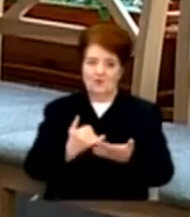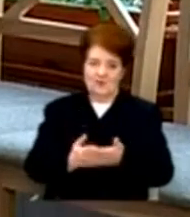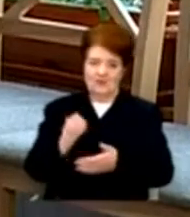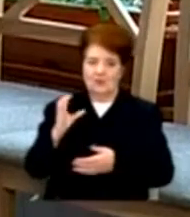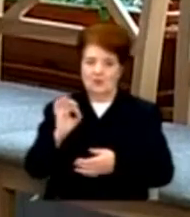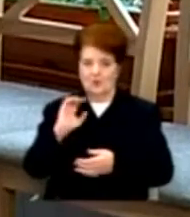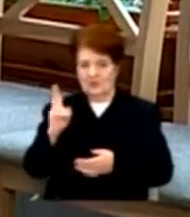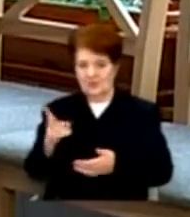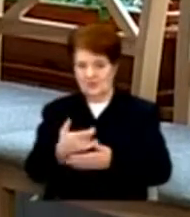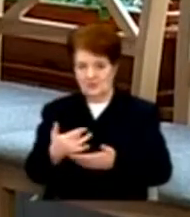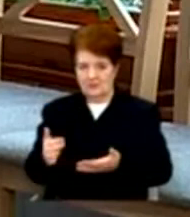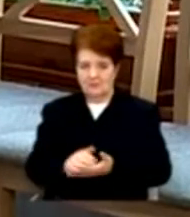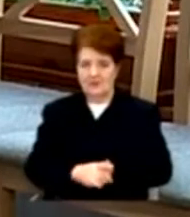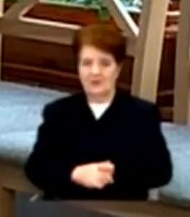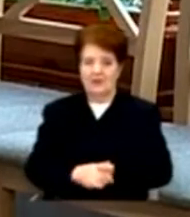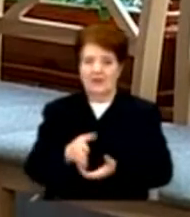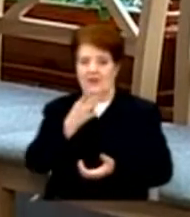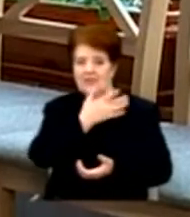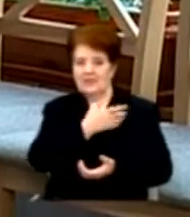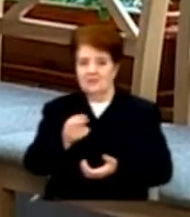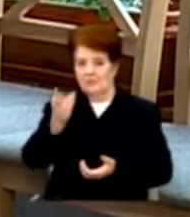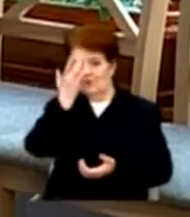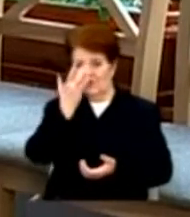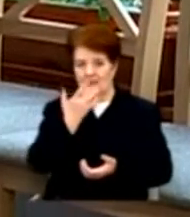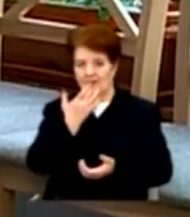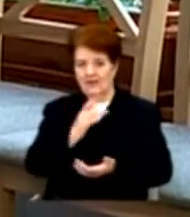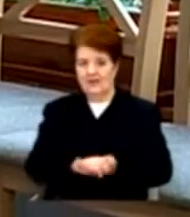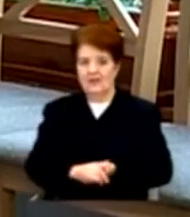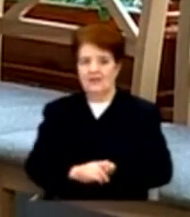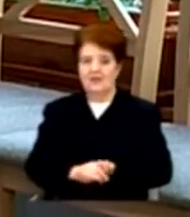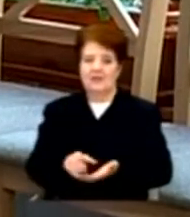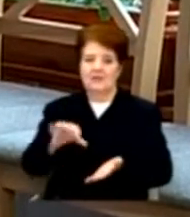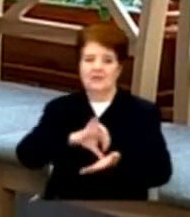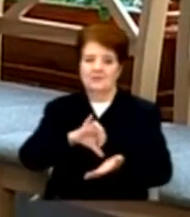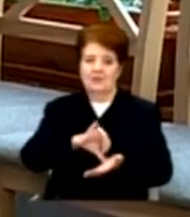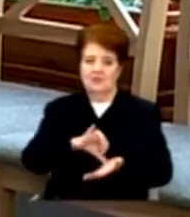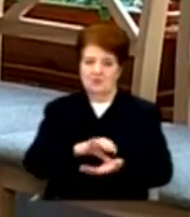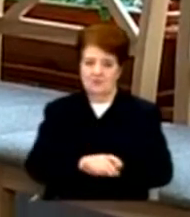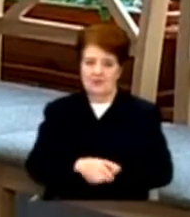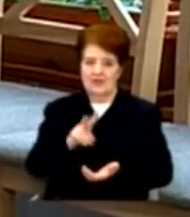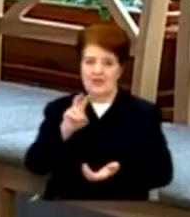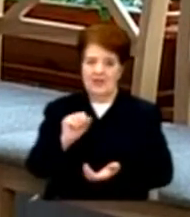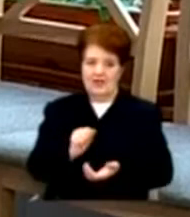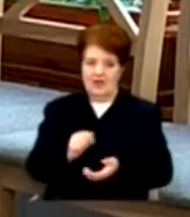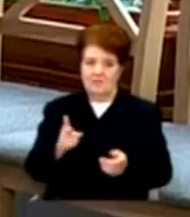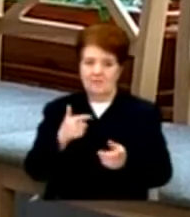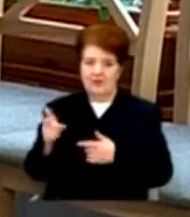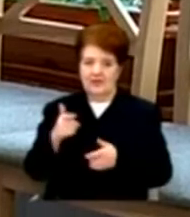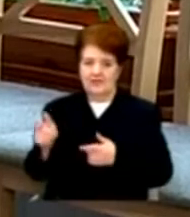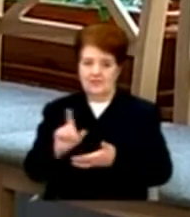așa. În timpul verii poți participe la